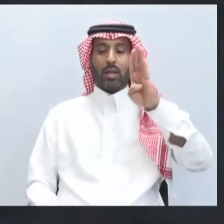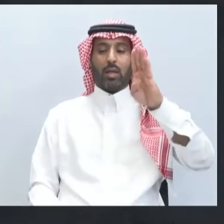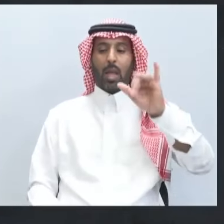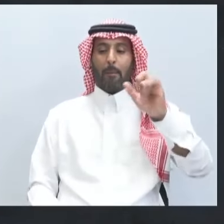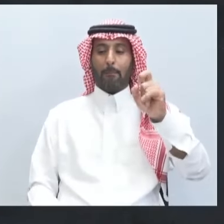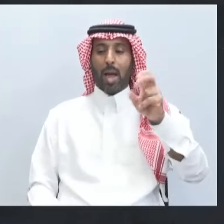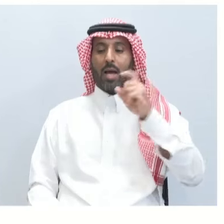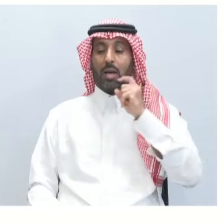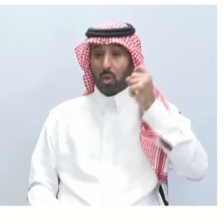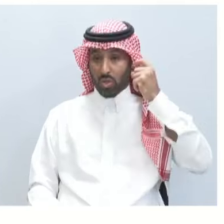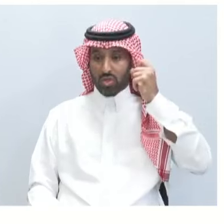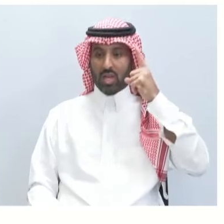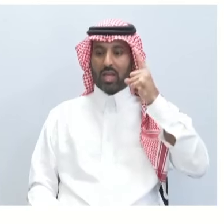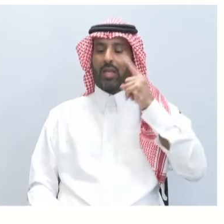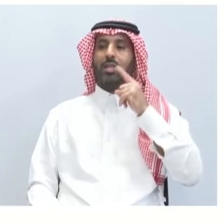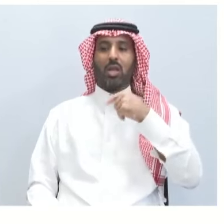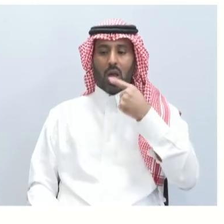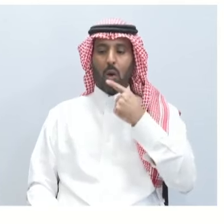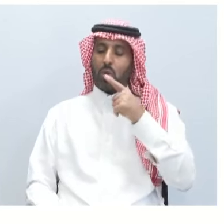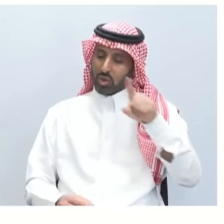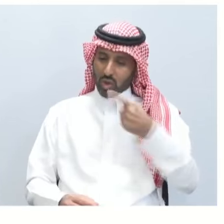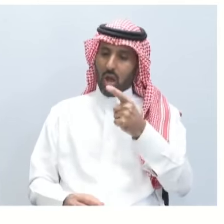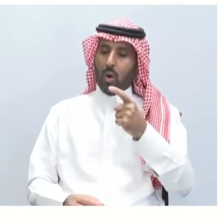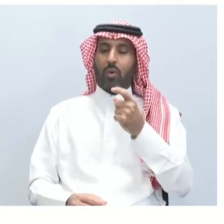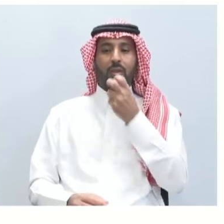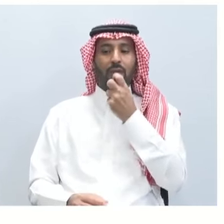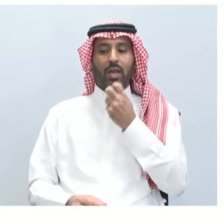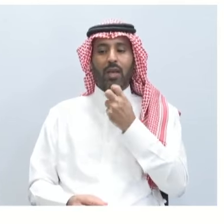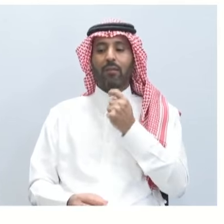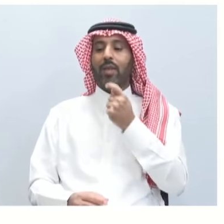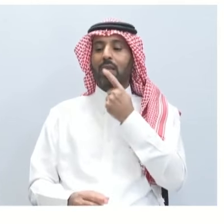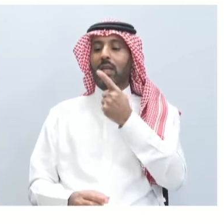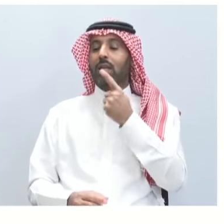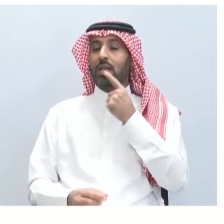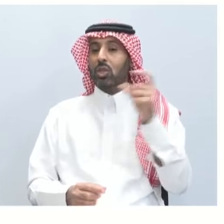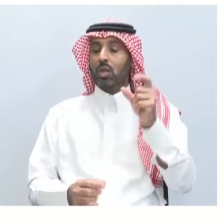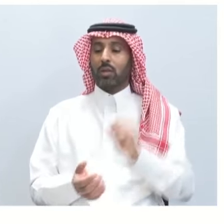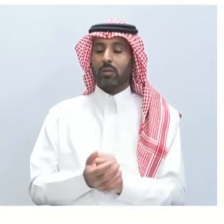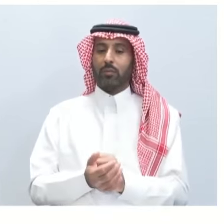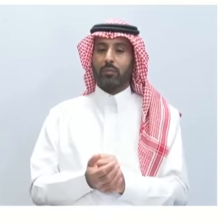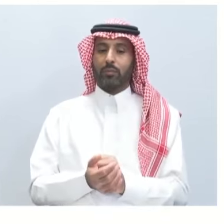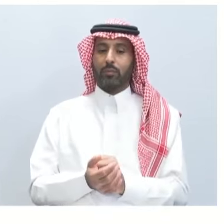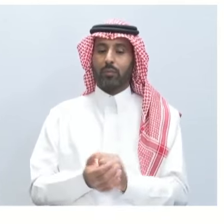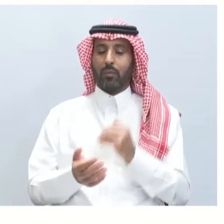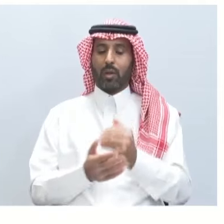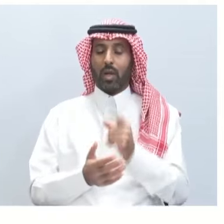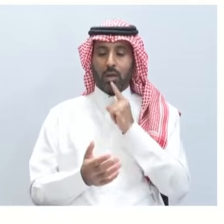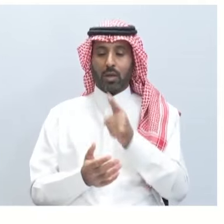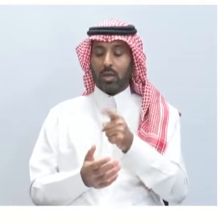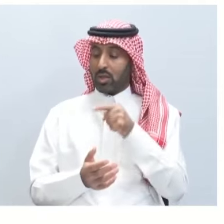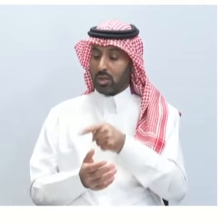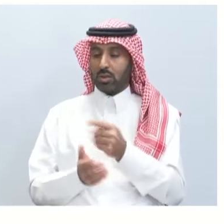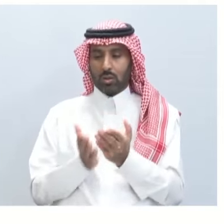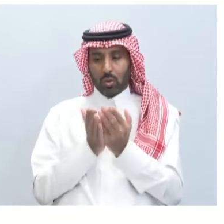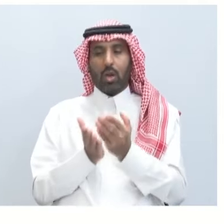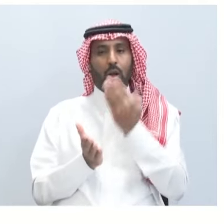الاصابه اصابه القول والفقه في الدين قال الله عز وجل ولقد اتينا لقمان الحكمه ان اشكر لله